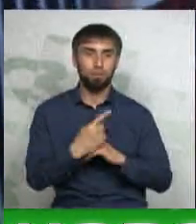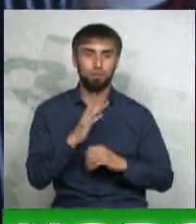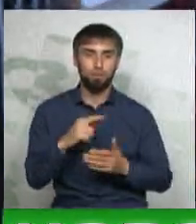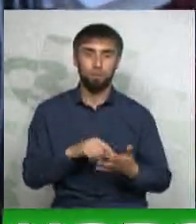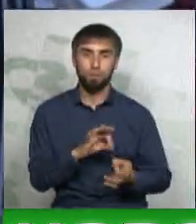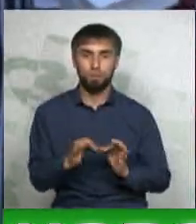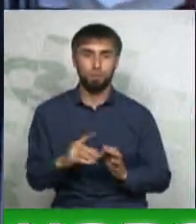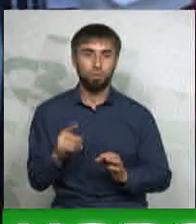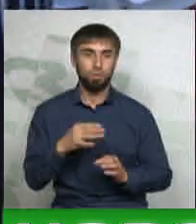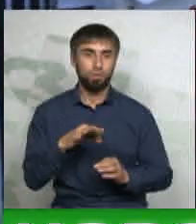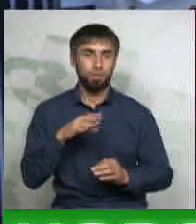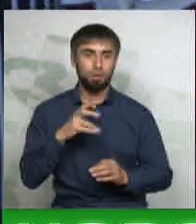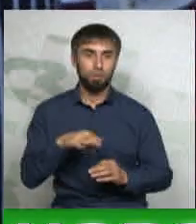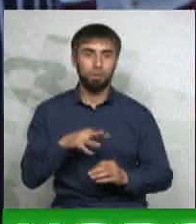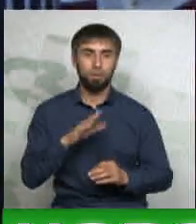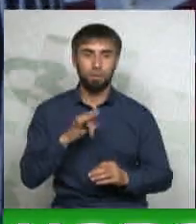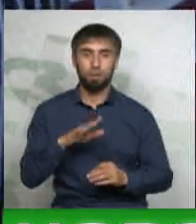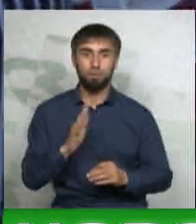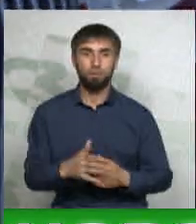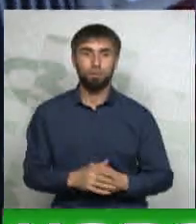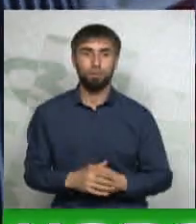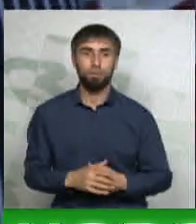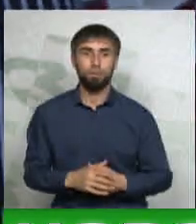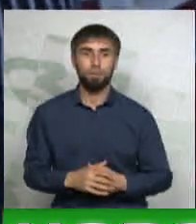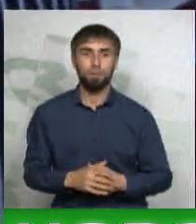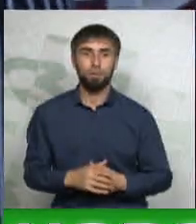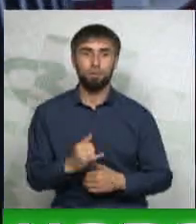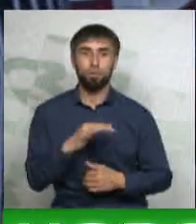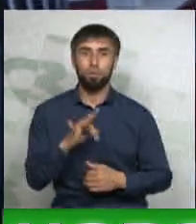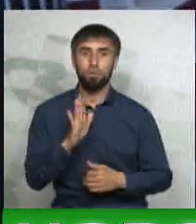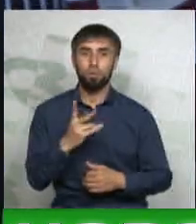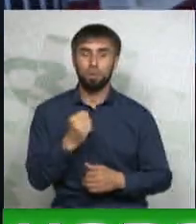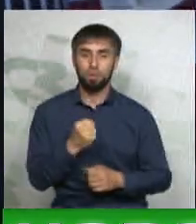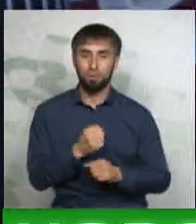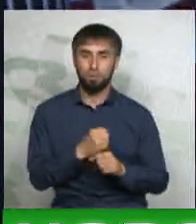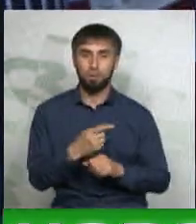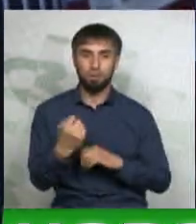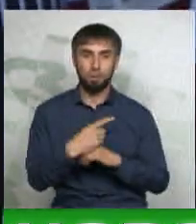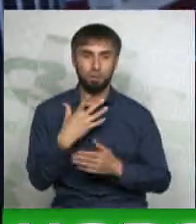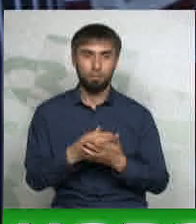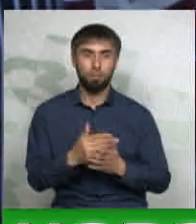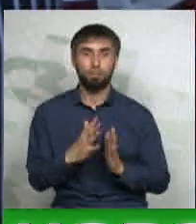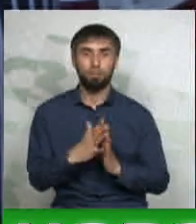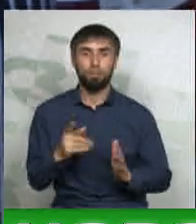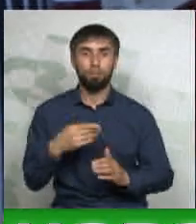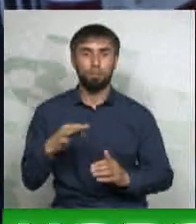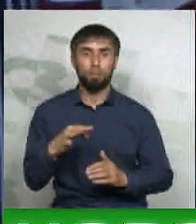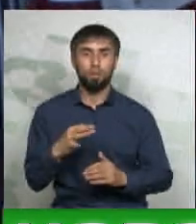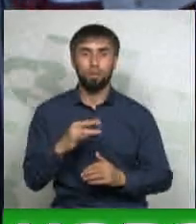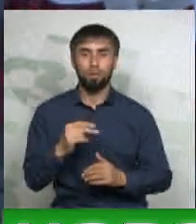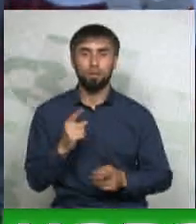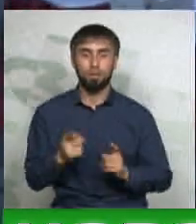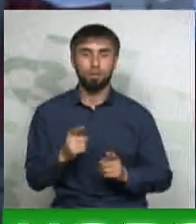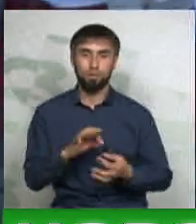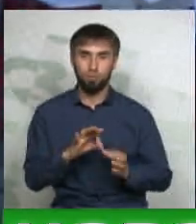будут сложными, что не тот вариант попадется. Упор буду делать на 8-е задание, наверное, все-таки больше, потому что оно